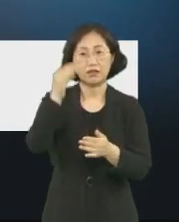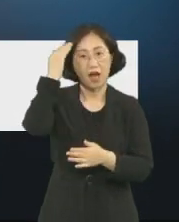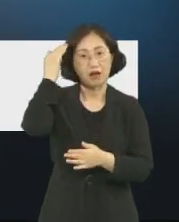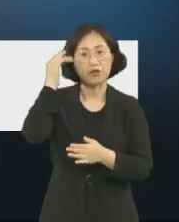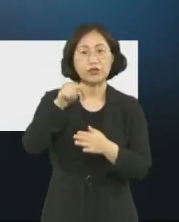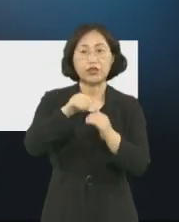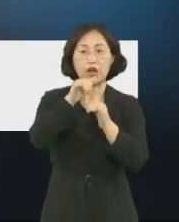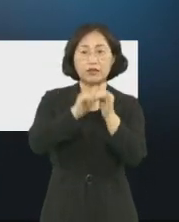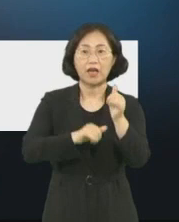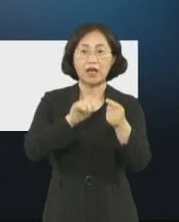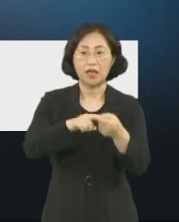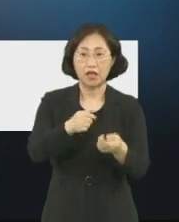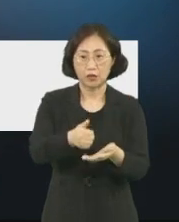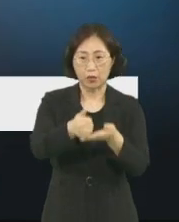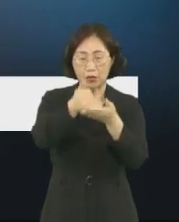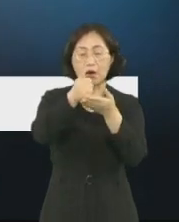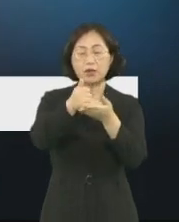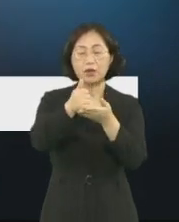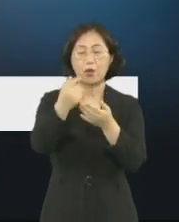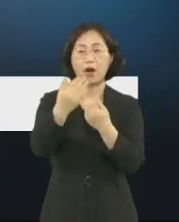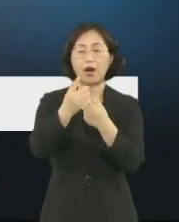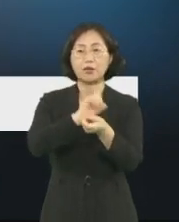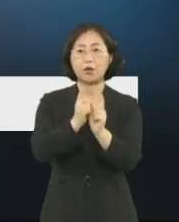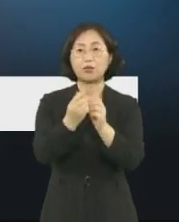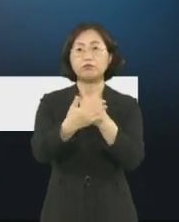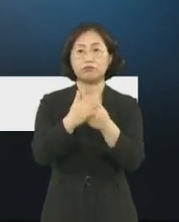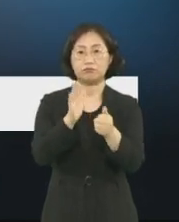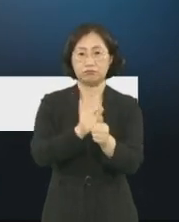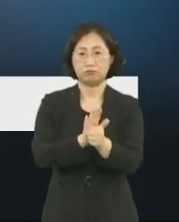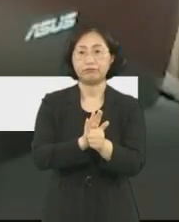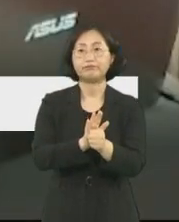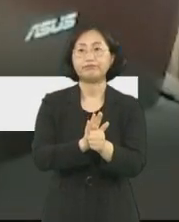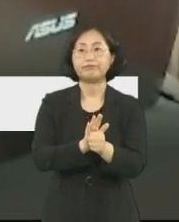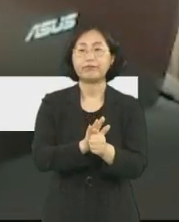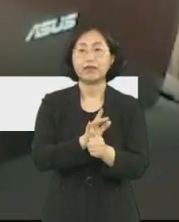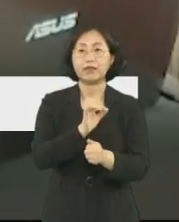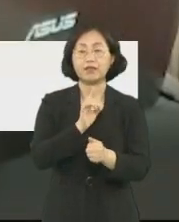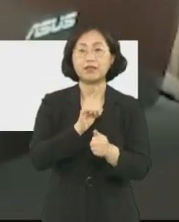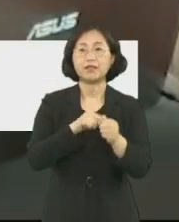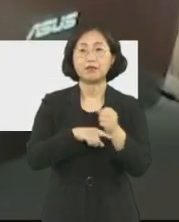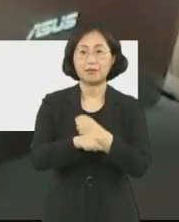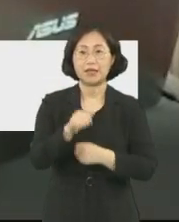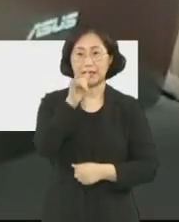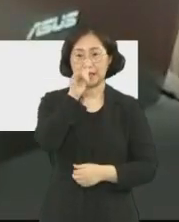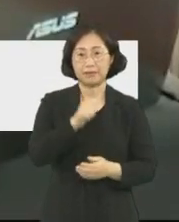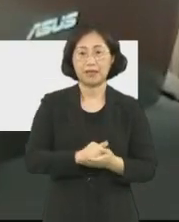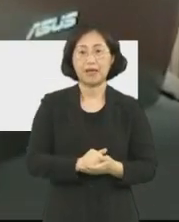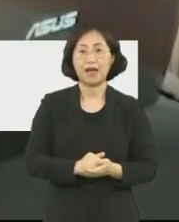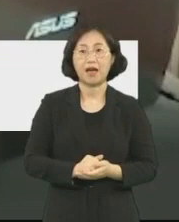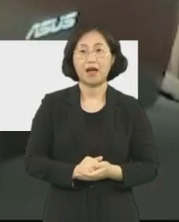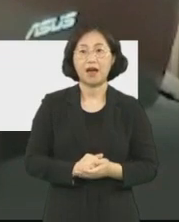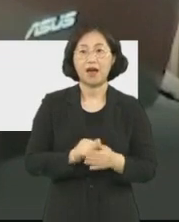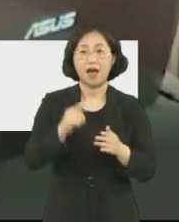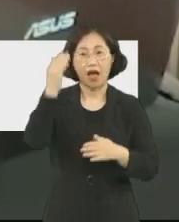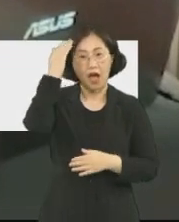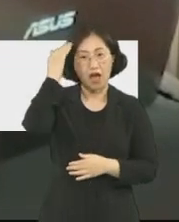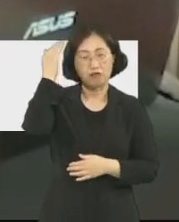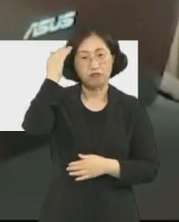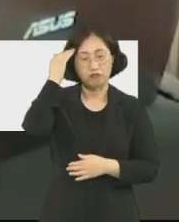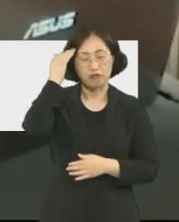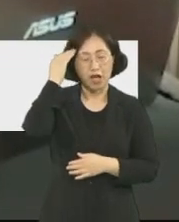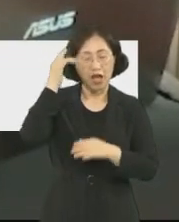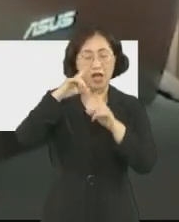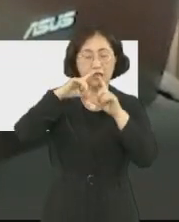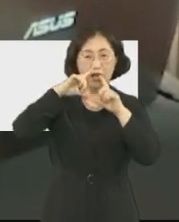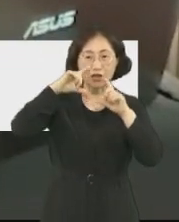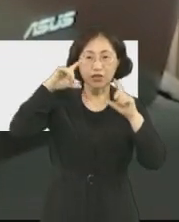дружбы к Республике Корея и к истории всех корейцев. Память о командире Хомбондо.